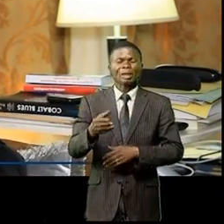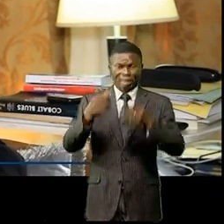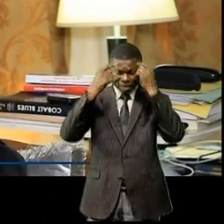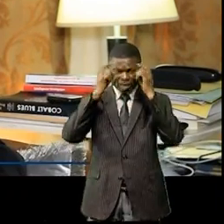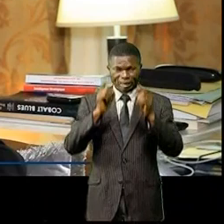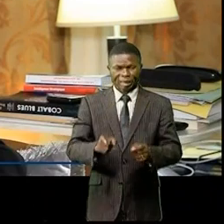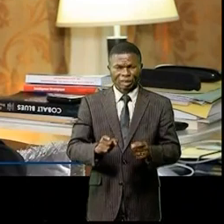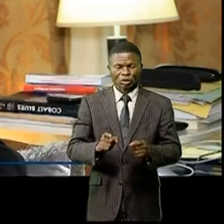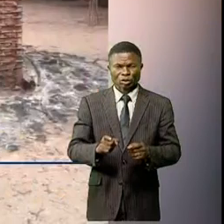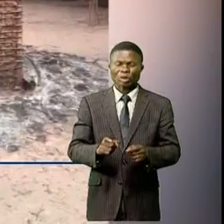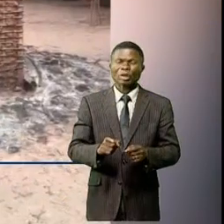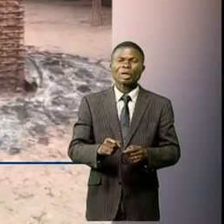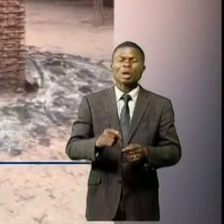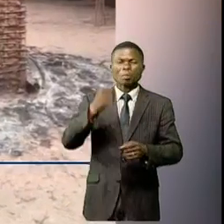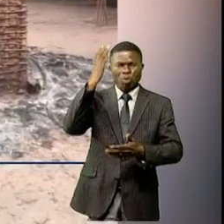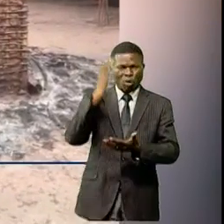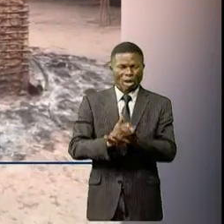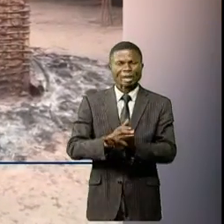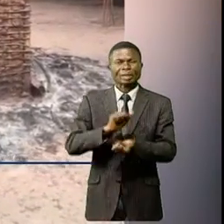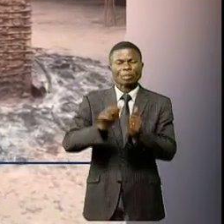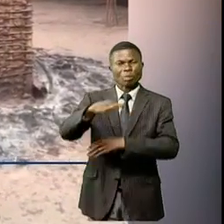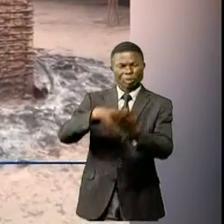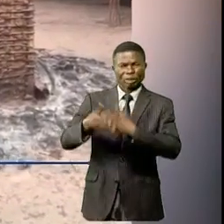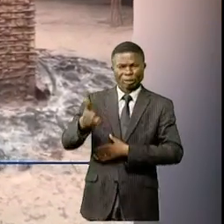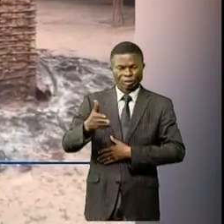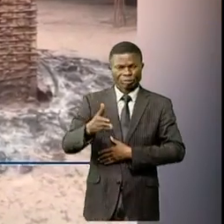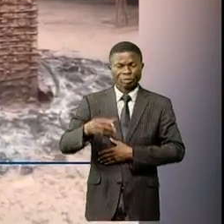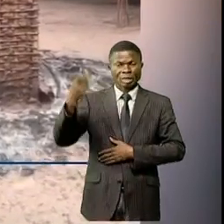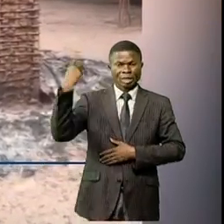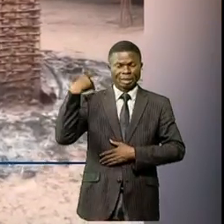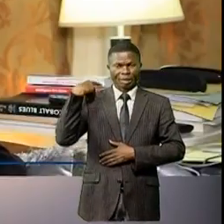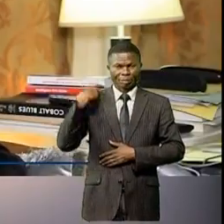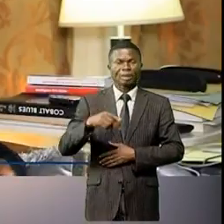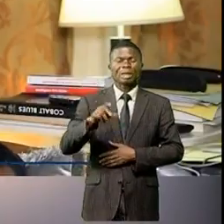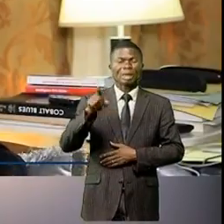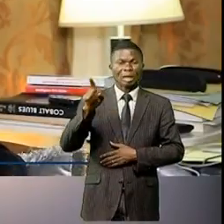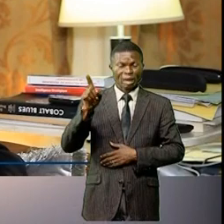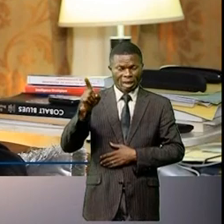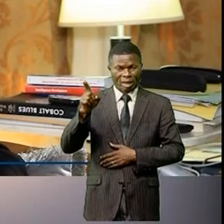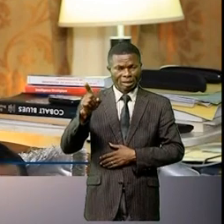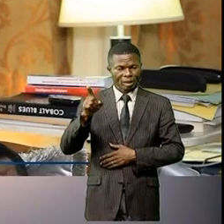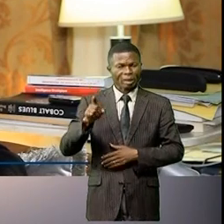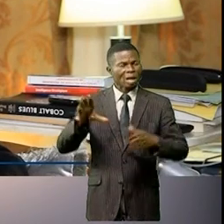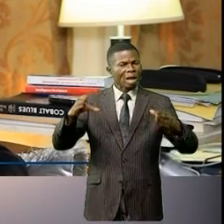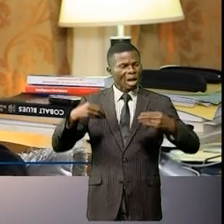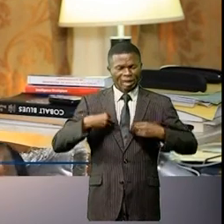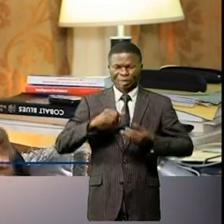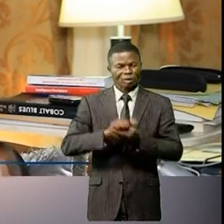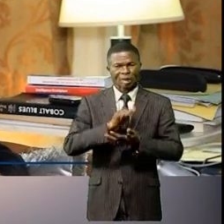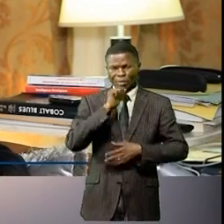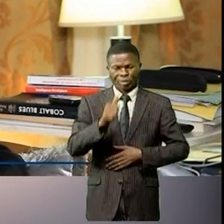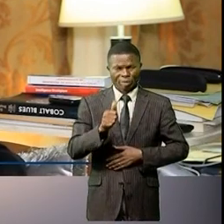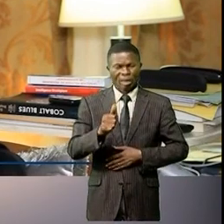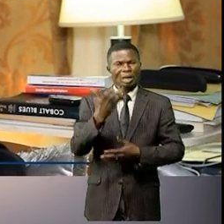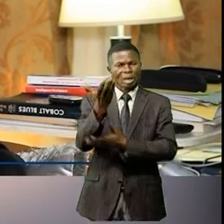les responsabilités. Pour l'élu de Lodja, Lambert Mende Omalanga, rien ne sert à se rendre justice. Il